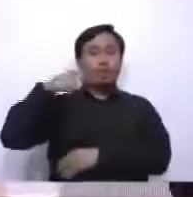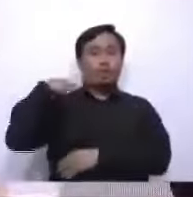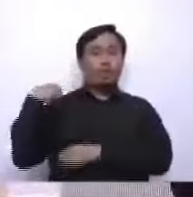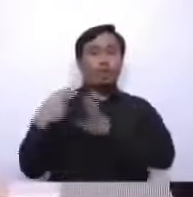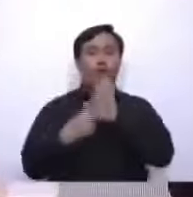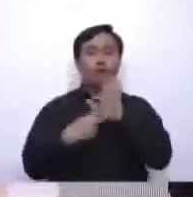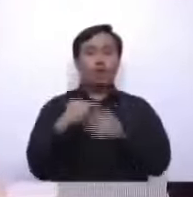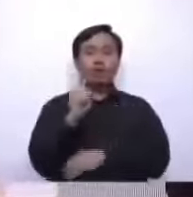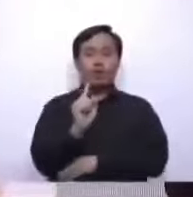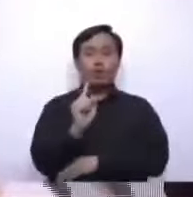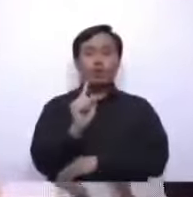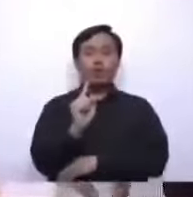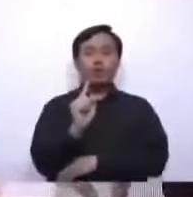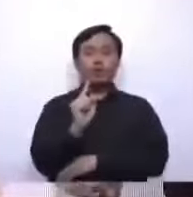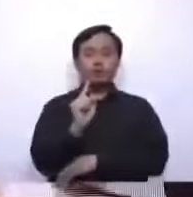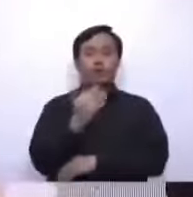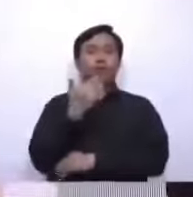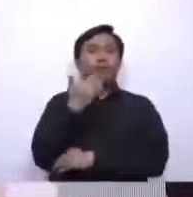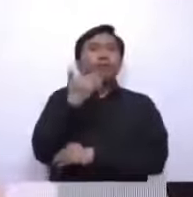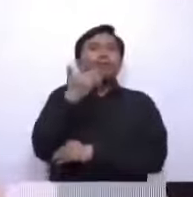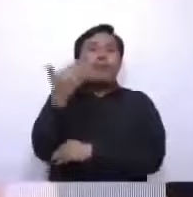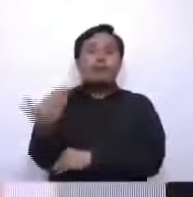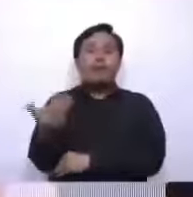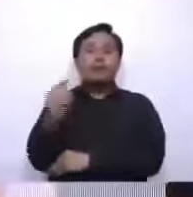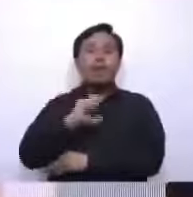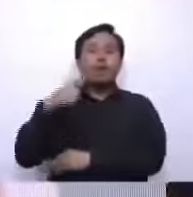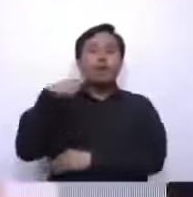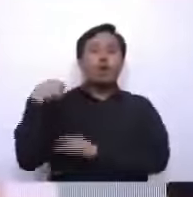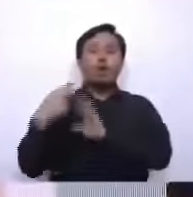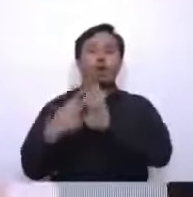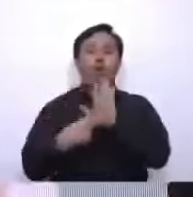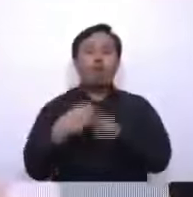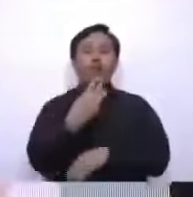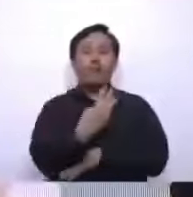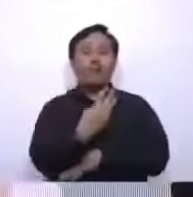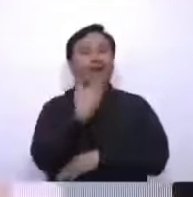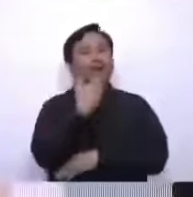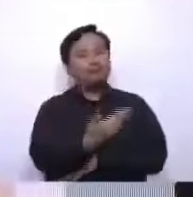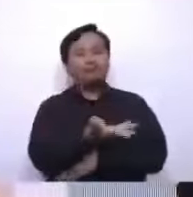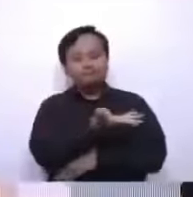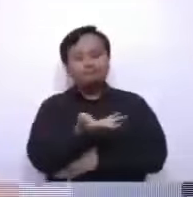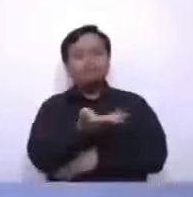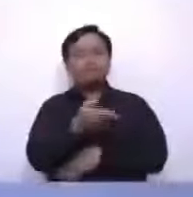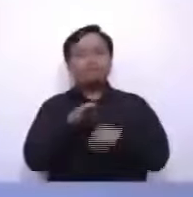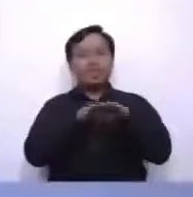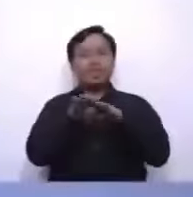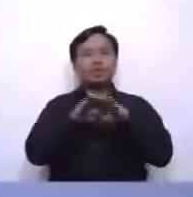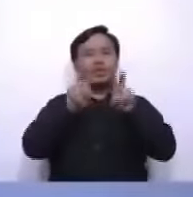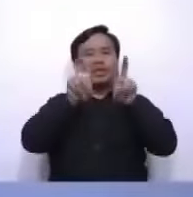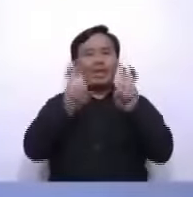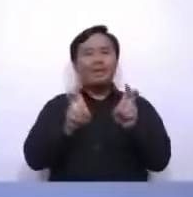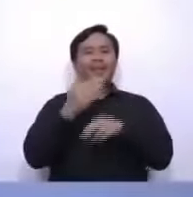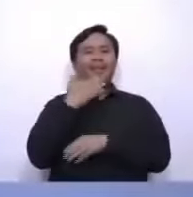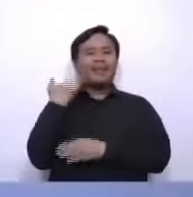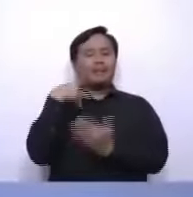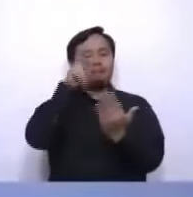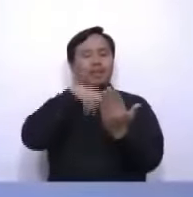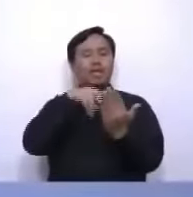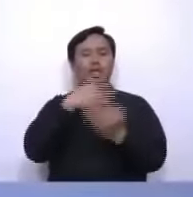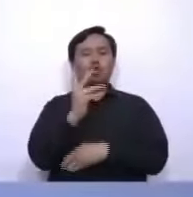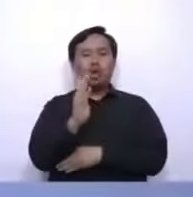nomor urut 1 bertanya kepada cagub nomor urut 3 sesuai dengan tema yang tadi saya